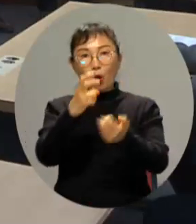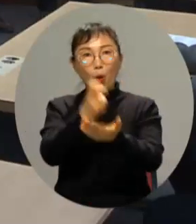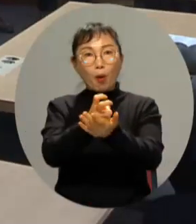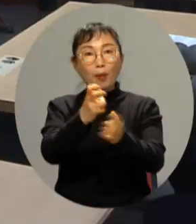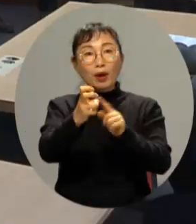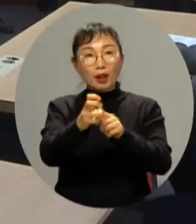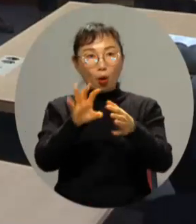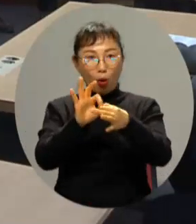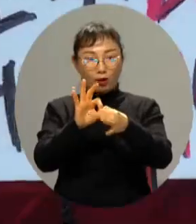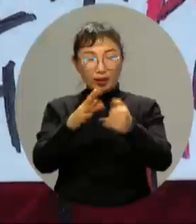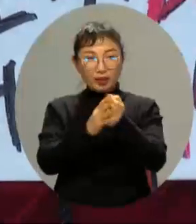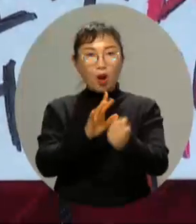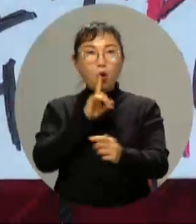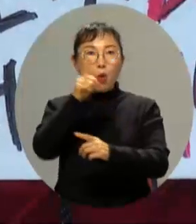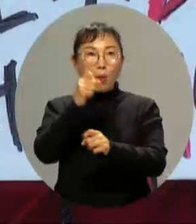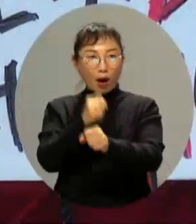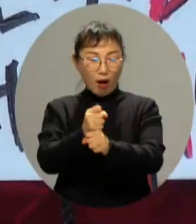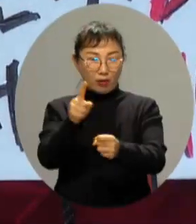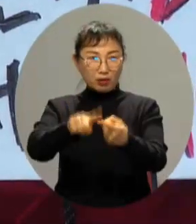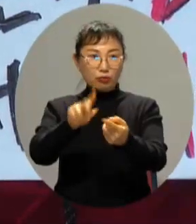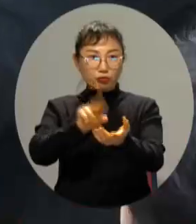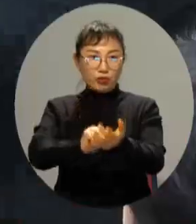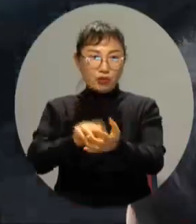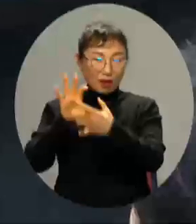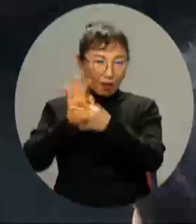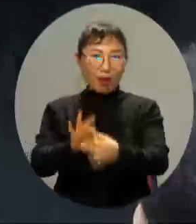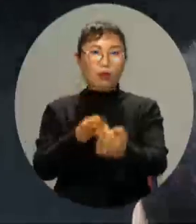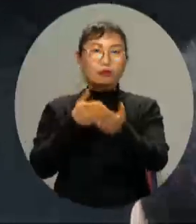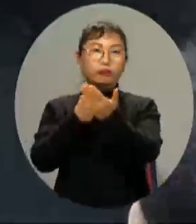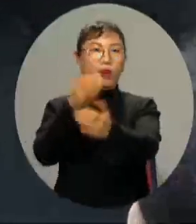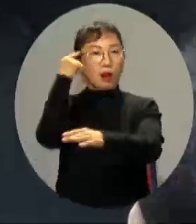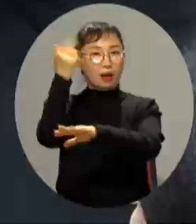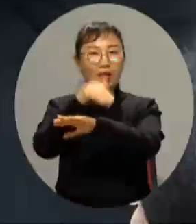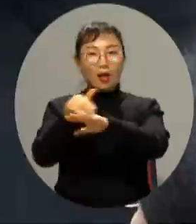법리를 검토해 고발 등 대응에 나서겠다는 입장입니다. MBC 뉴스 허윤호입니다.